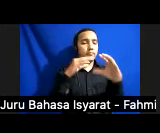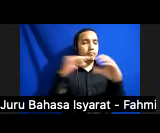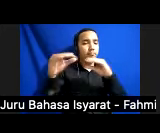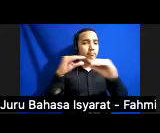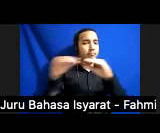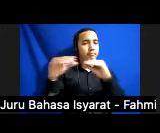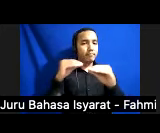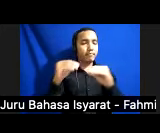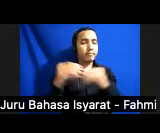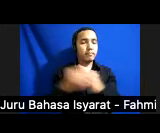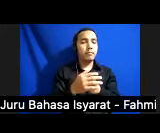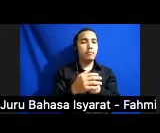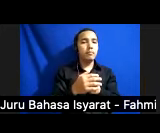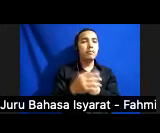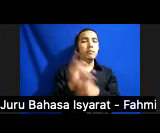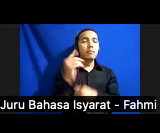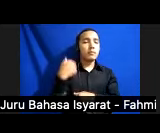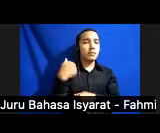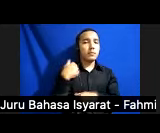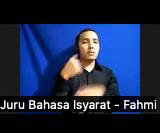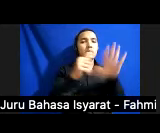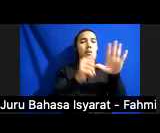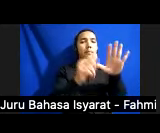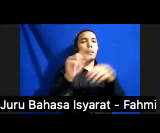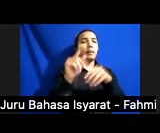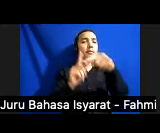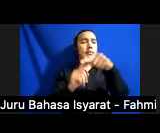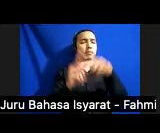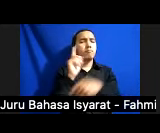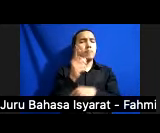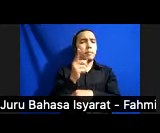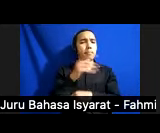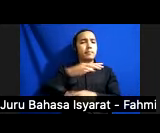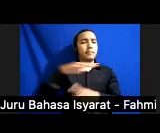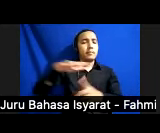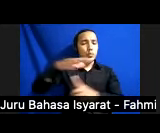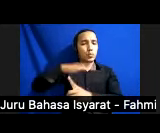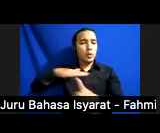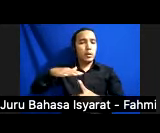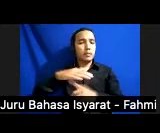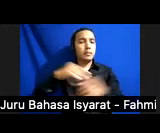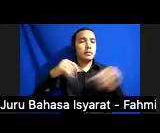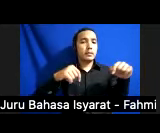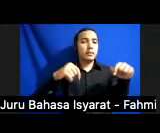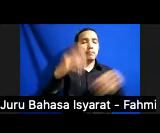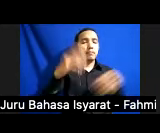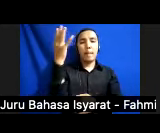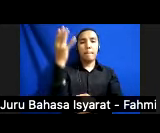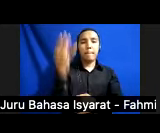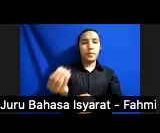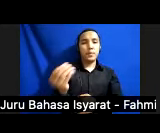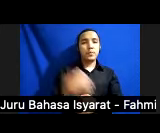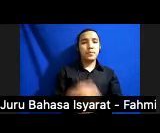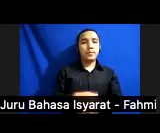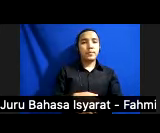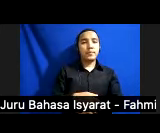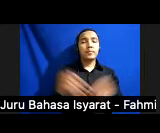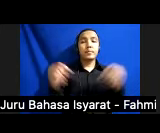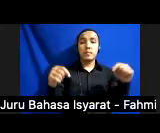gitu. Soalnya kan di lingkungan ini yang memerlukan di lingkungan kampung KB kan 6 RT. Jadi kalau untuk